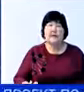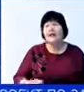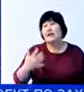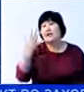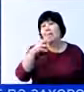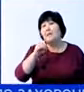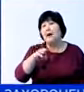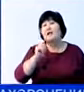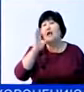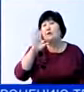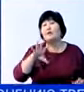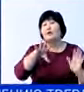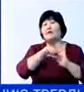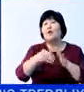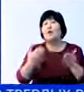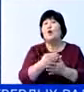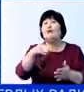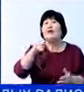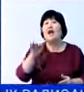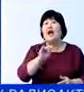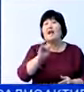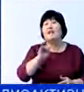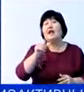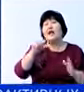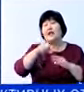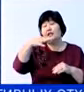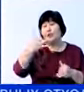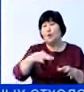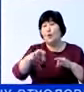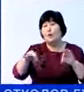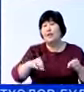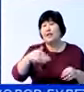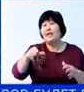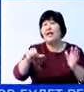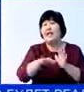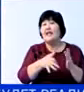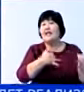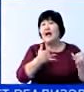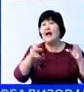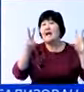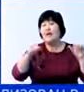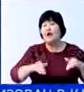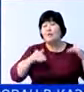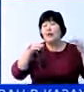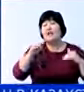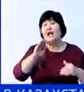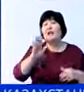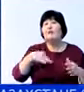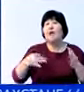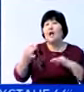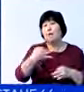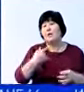С 5 марта будет введен новый тариф на электроэнергию. Сегодня проект ДТО «Энергосервис» на повышение тарифа был обсужден